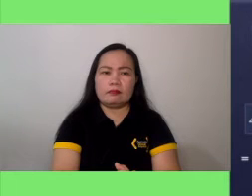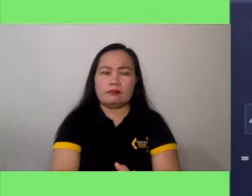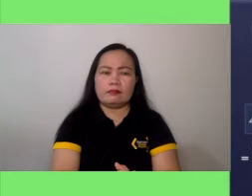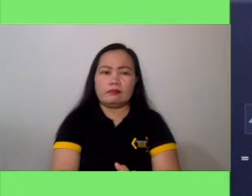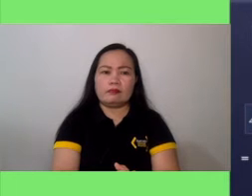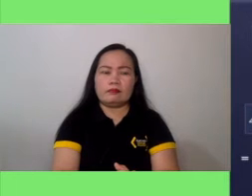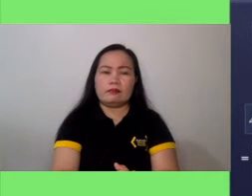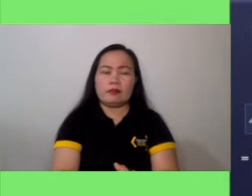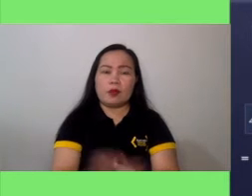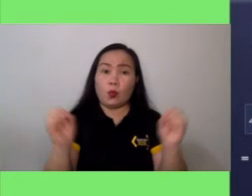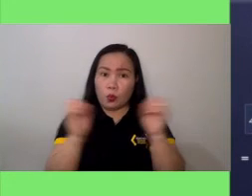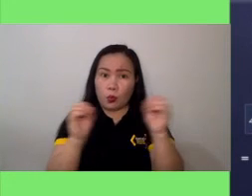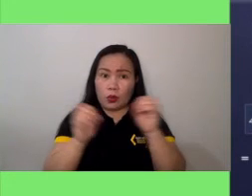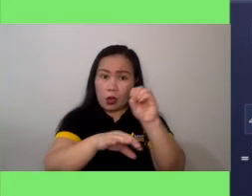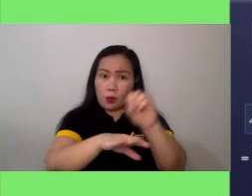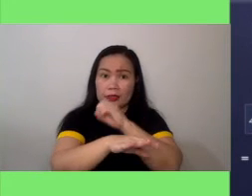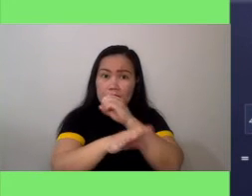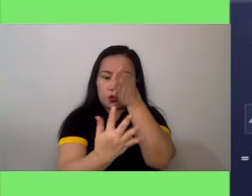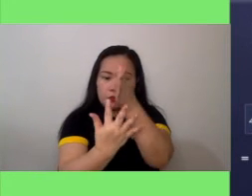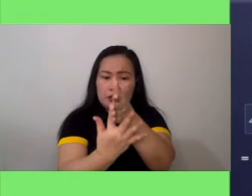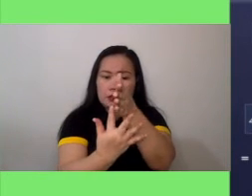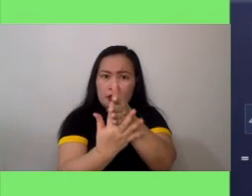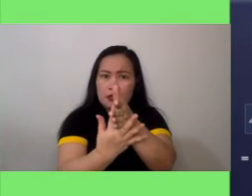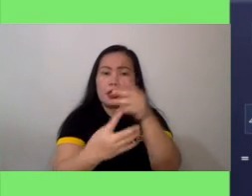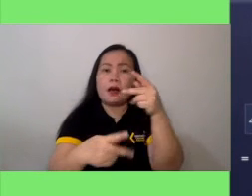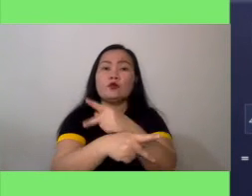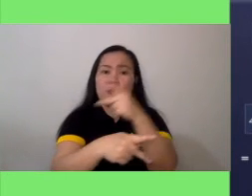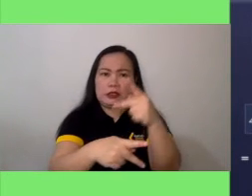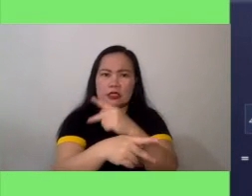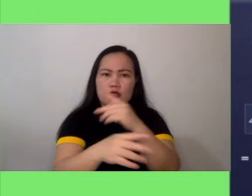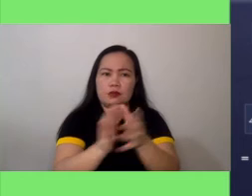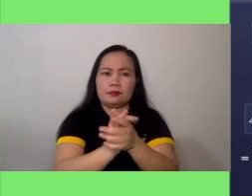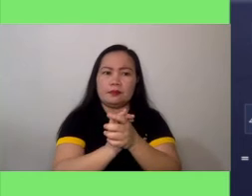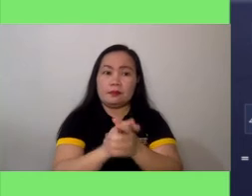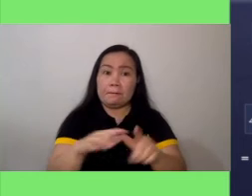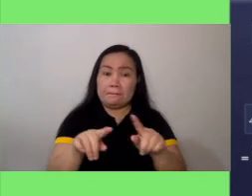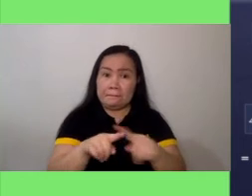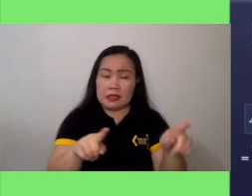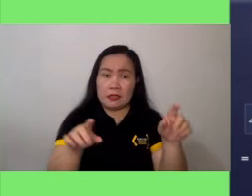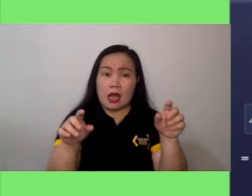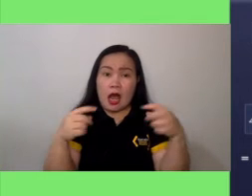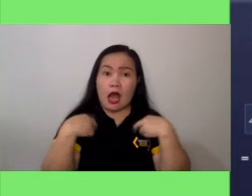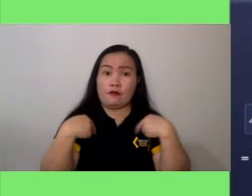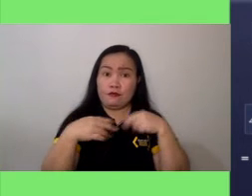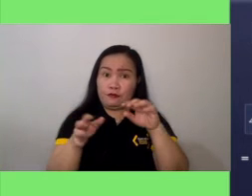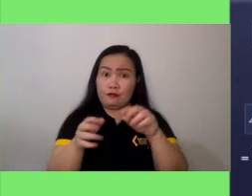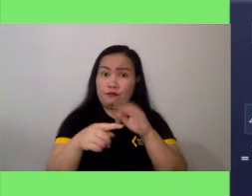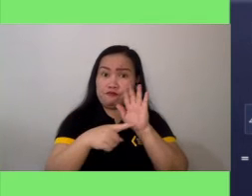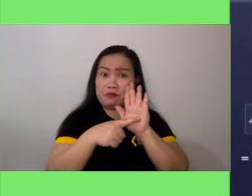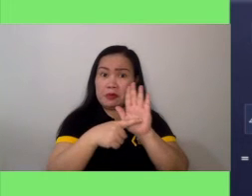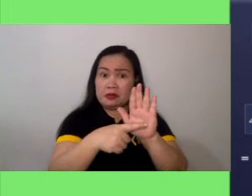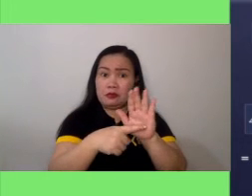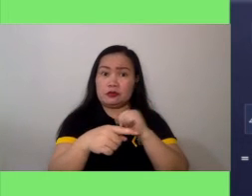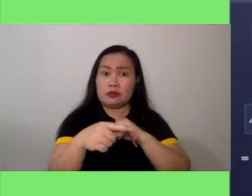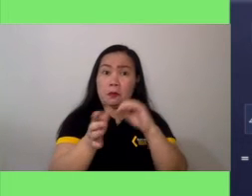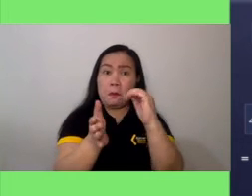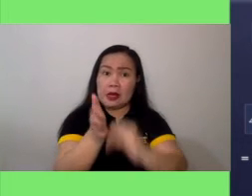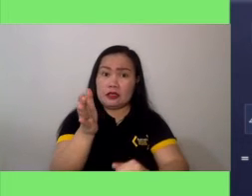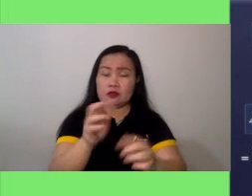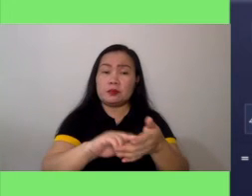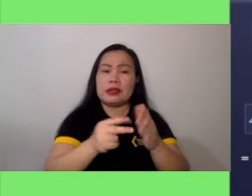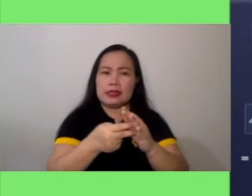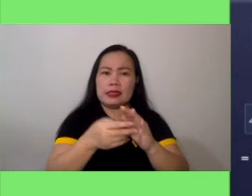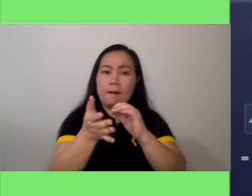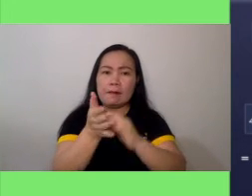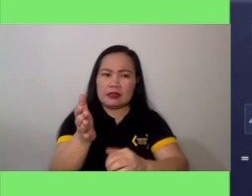them, kagaya nito, wala namang operation sa gitna, multiplication yan. So ito, may minus siya, so